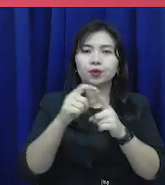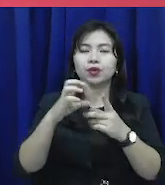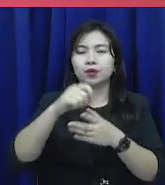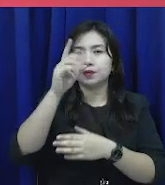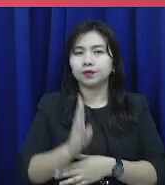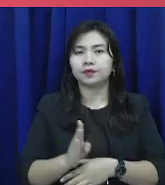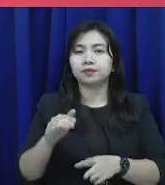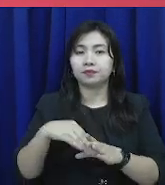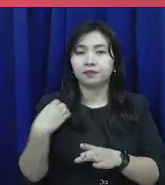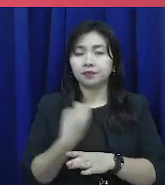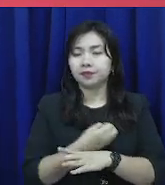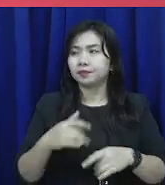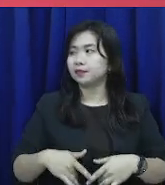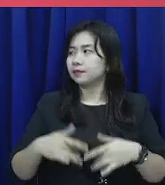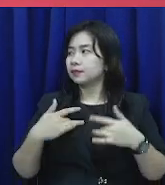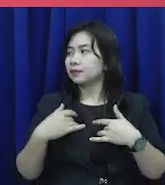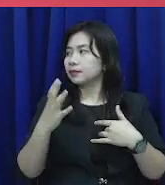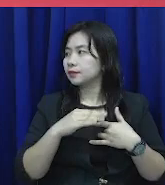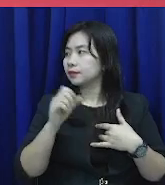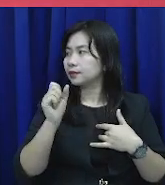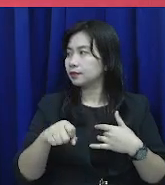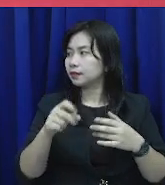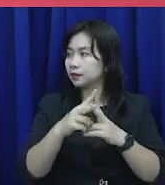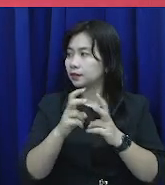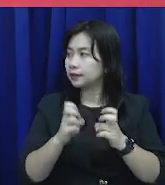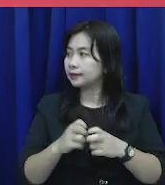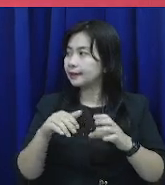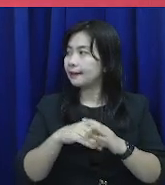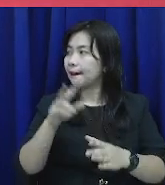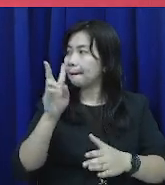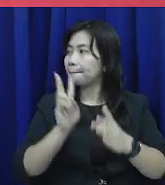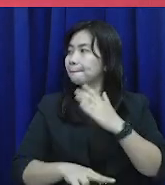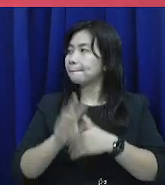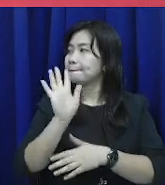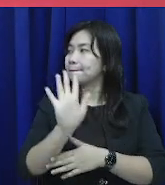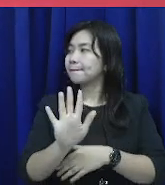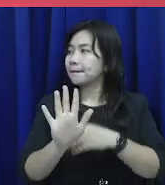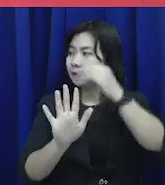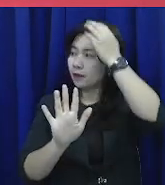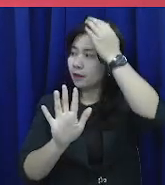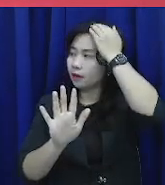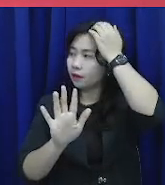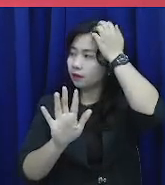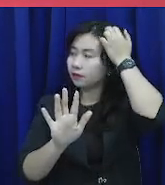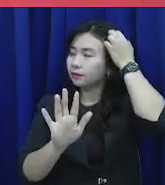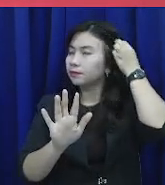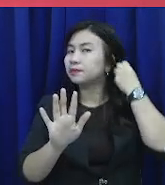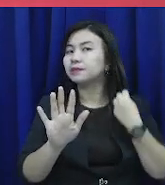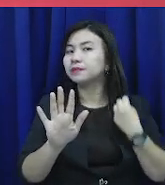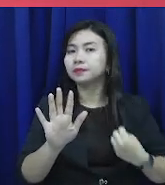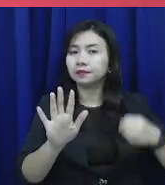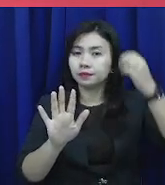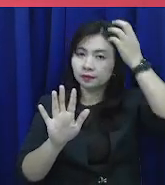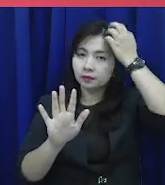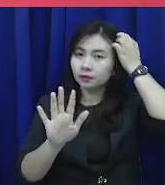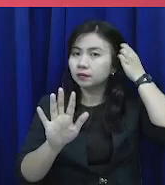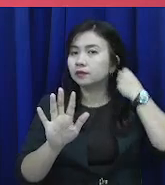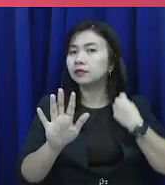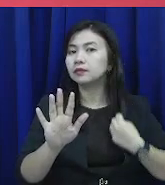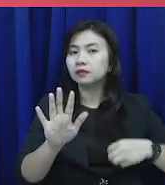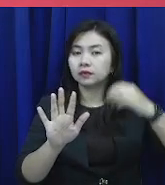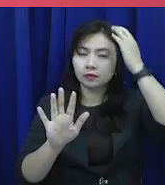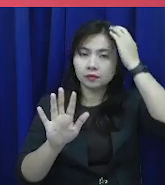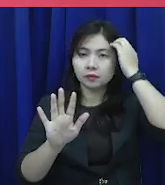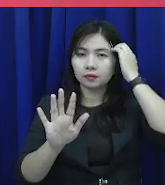nung sinasabi po sa verse number five a stony ground a stony places na kung saan ay walang lalim you see